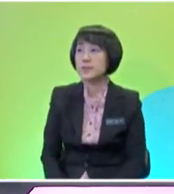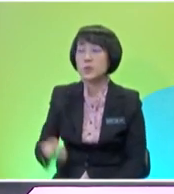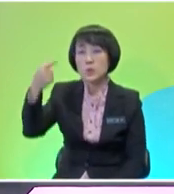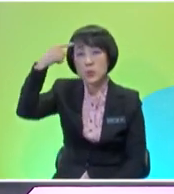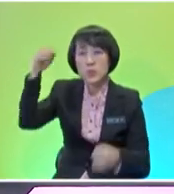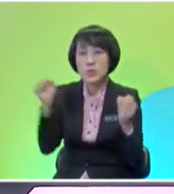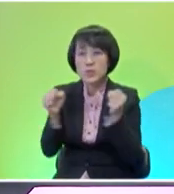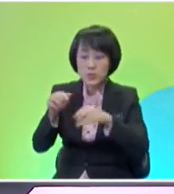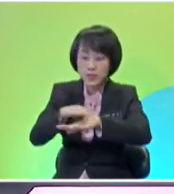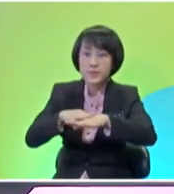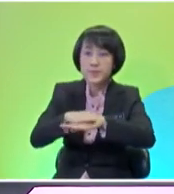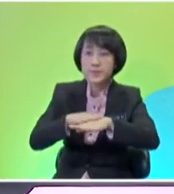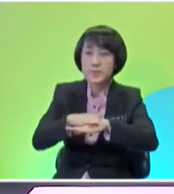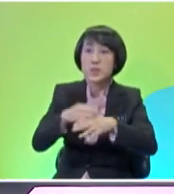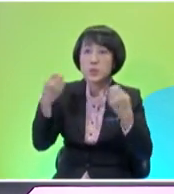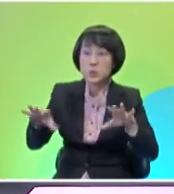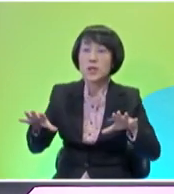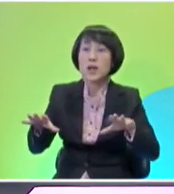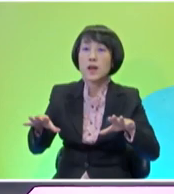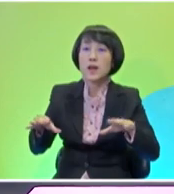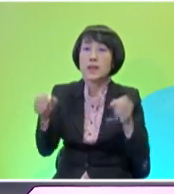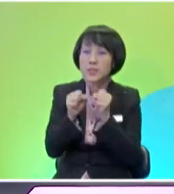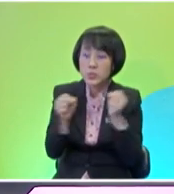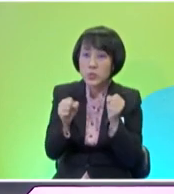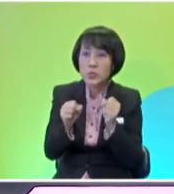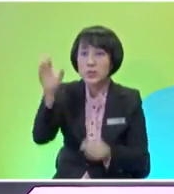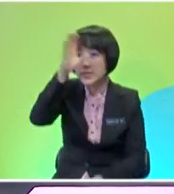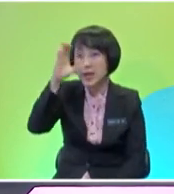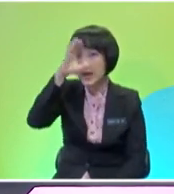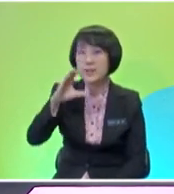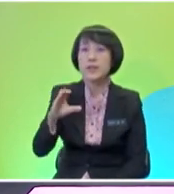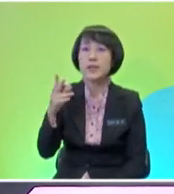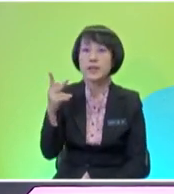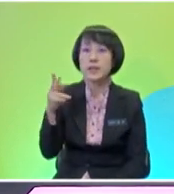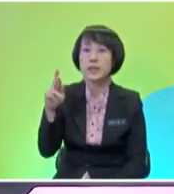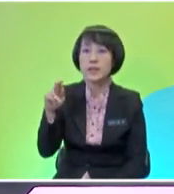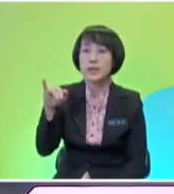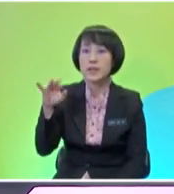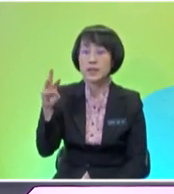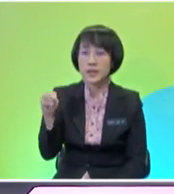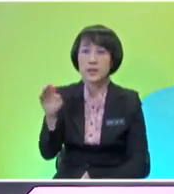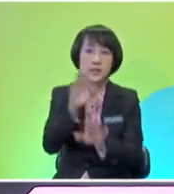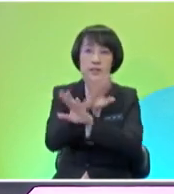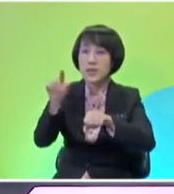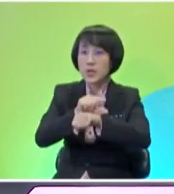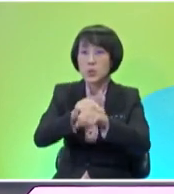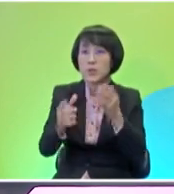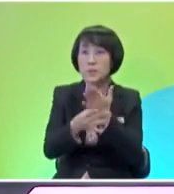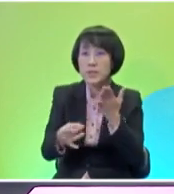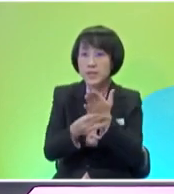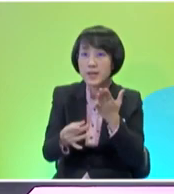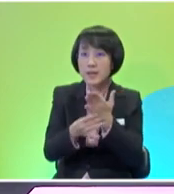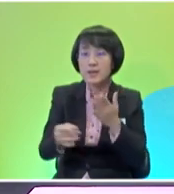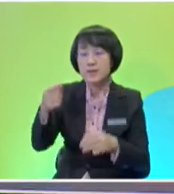krim, krim lah. Kita tak boleh gunakan minyak, Irfan. Oh, tak boleh gunakan minyak tak eh. Okey, sebab minyak sifat dia panas. Betul, betul. Okey, jadi kita kena cari krim